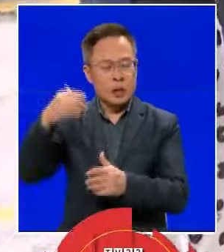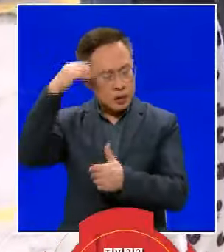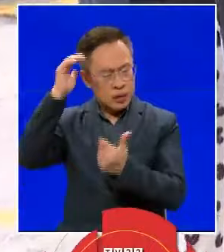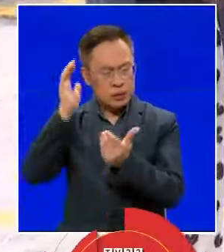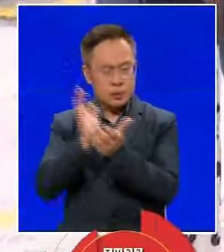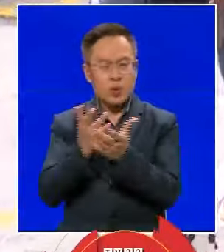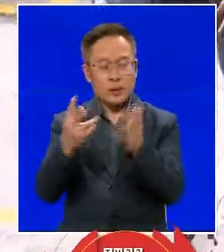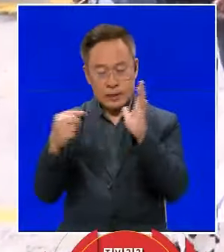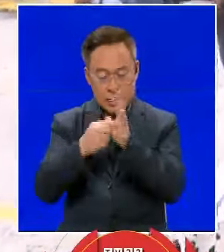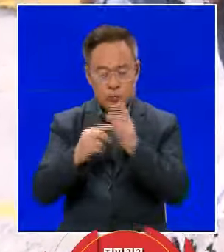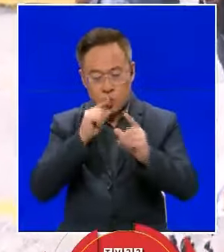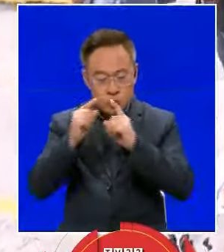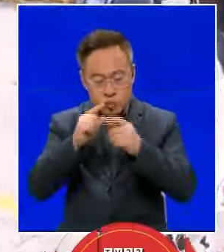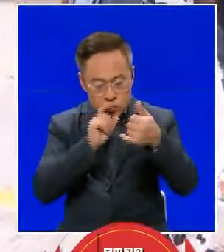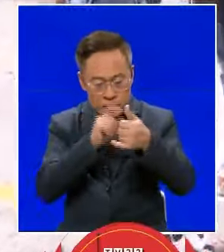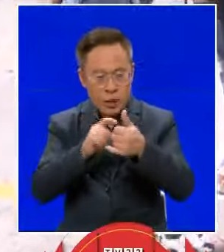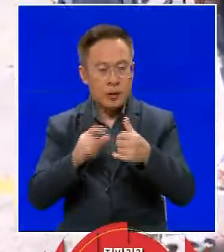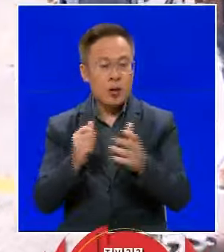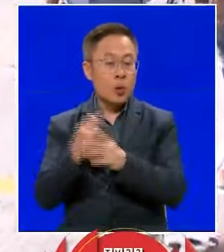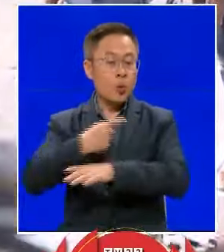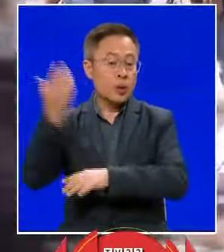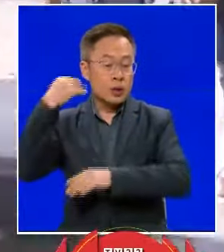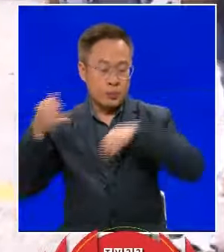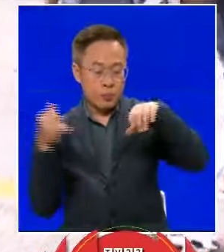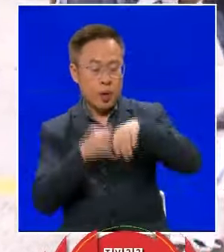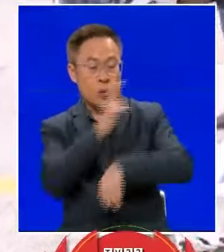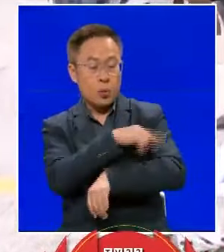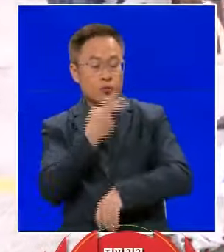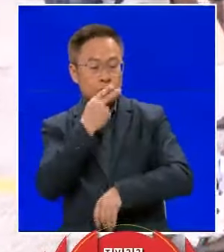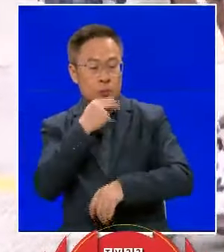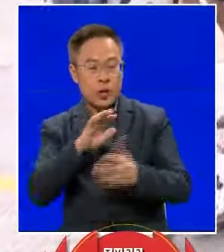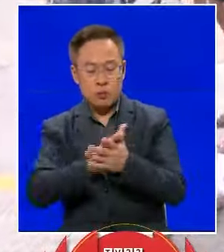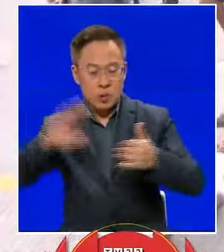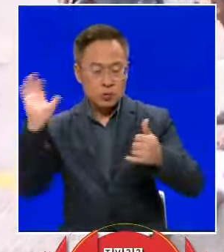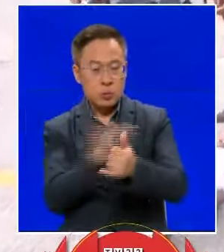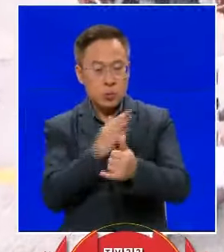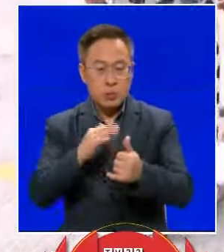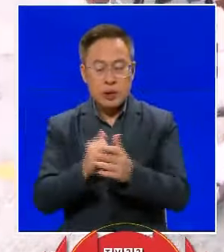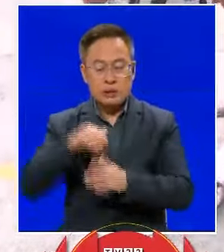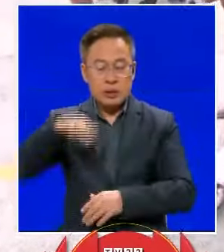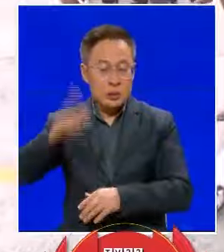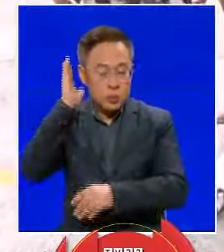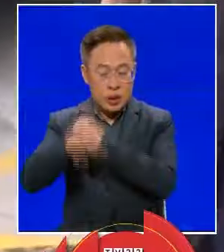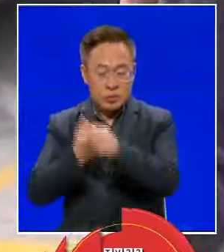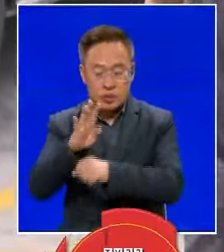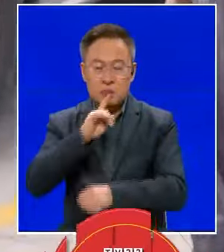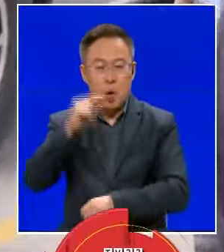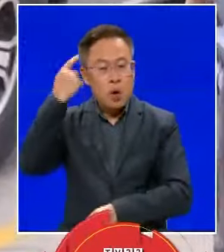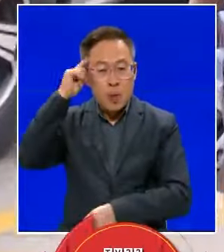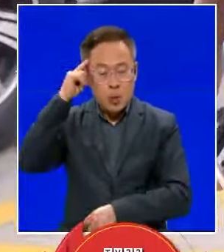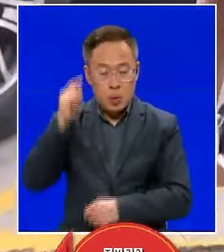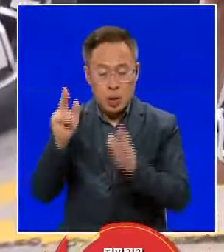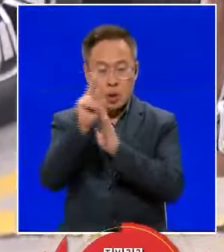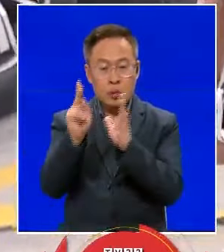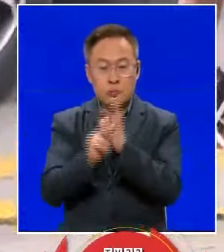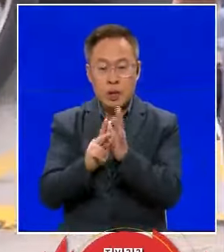ลังเข้าไปสูบบุหรี่ในห้องน้ำยืนยันว่าไม่รู้กฎหมายห้ามสูบบุหรี่ในโรงพยาบาลครับเพิ่งจะจบ